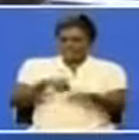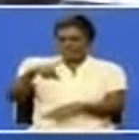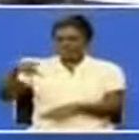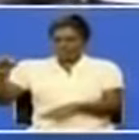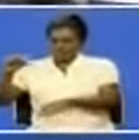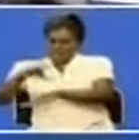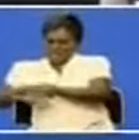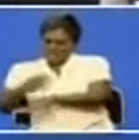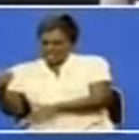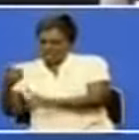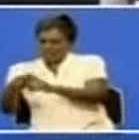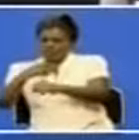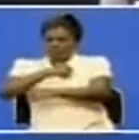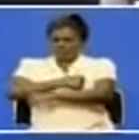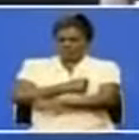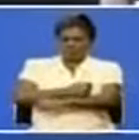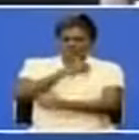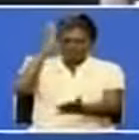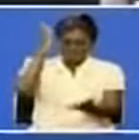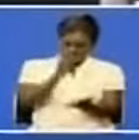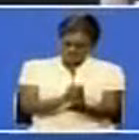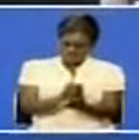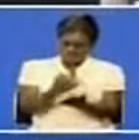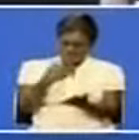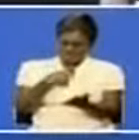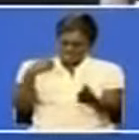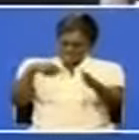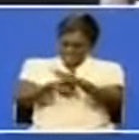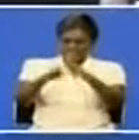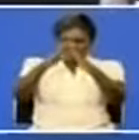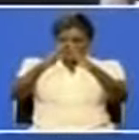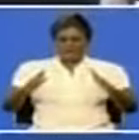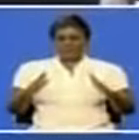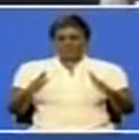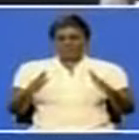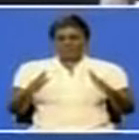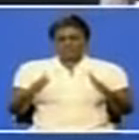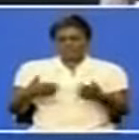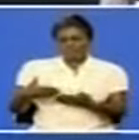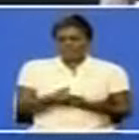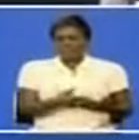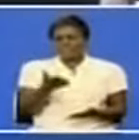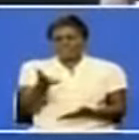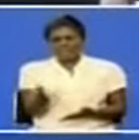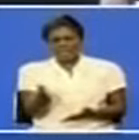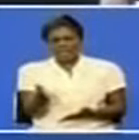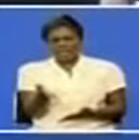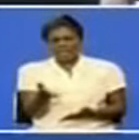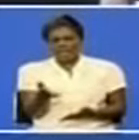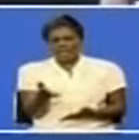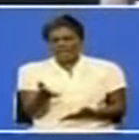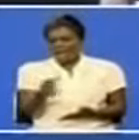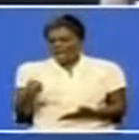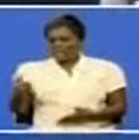kumchukua mtoto kutoka shuleni. Ukweli, nilipofika kwa nyumba nilipata hayupo mtoto ndio yuko na wamama wenzangu